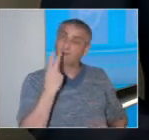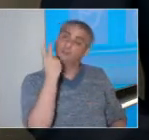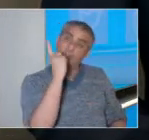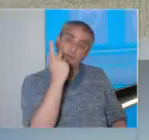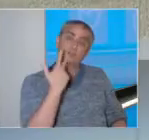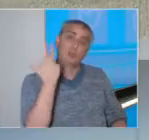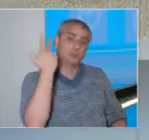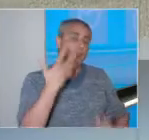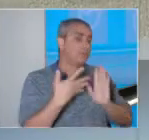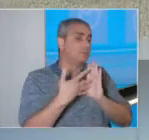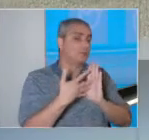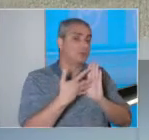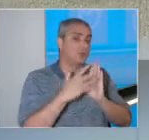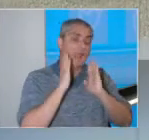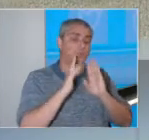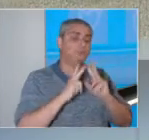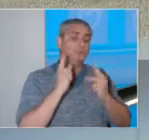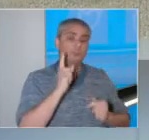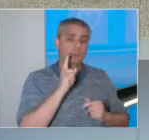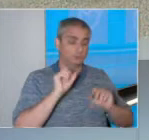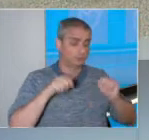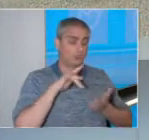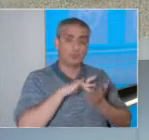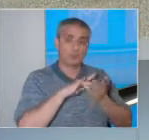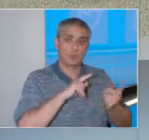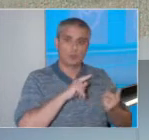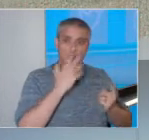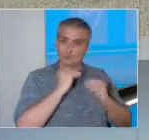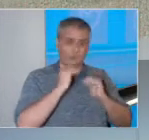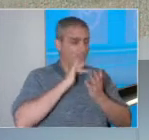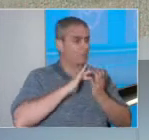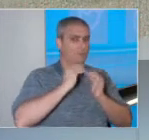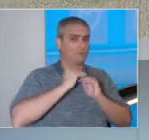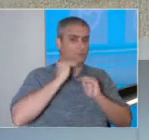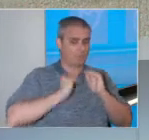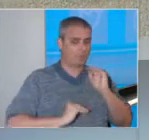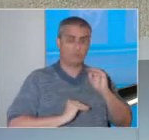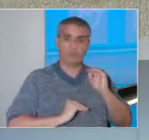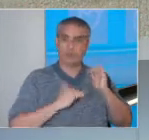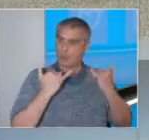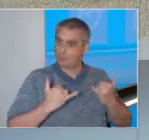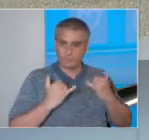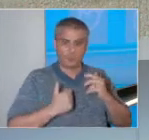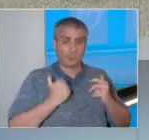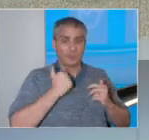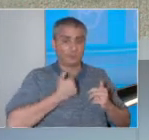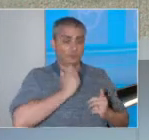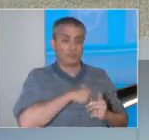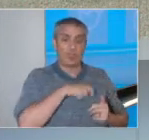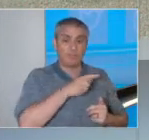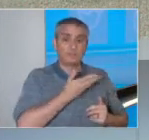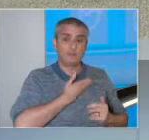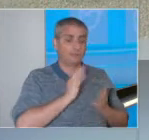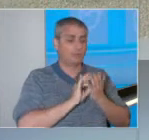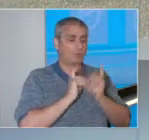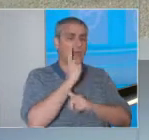שנתיים ושלוש שבדקו את אמון הציבור בשלטון המקומי, היינו במקום מאוד מאוד נמוך. היום ראשי הערים